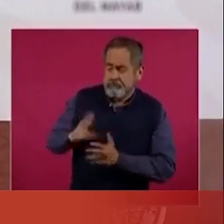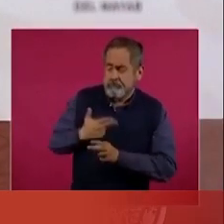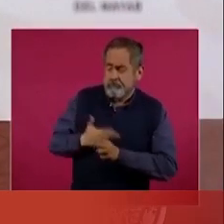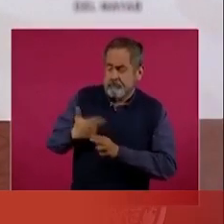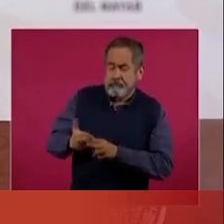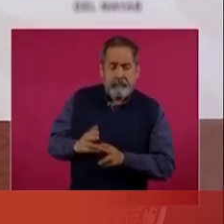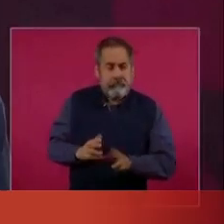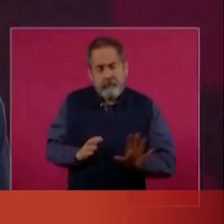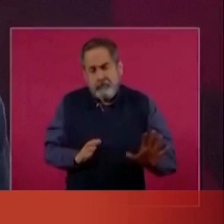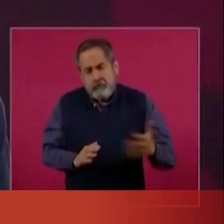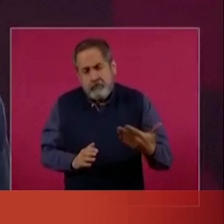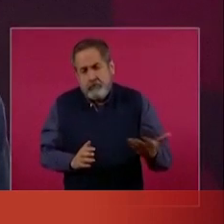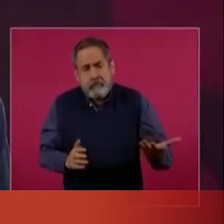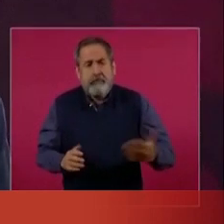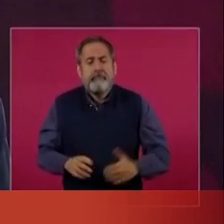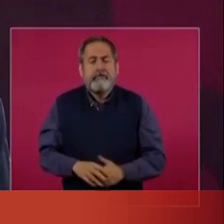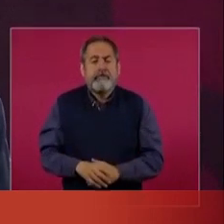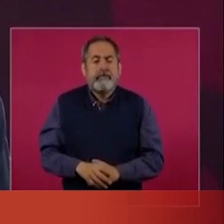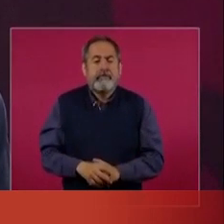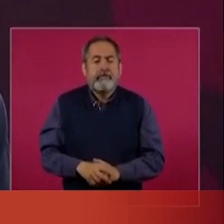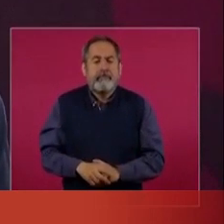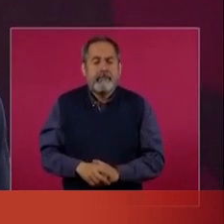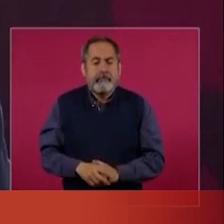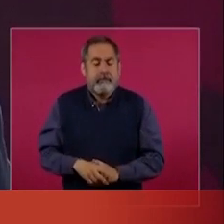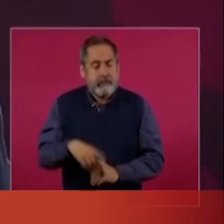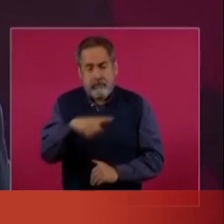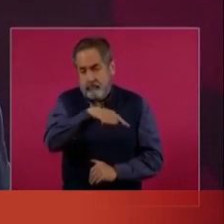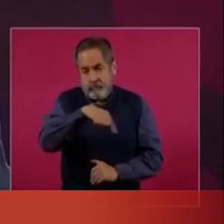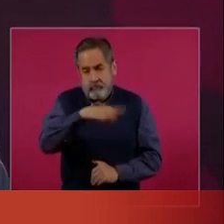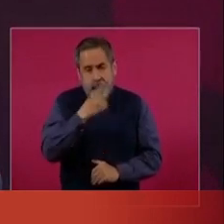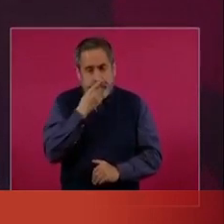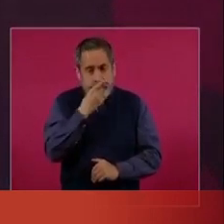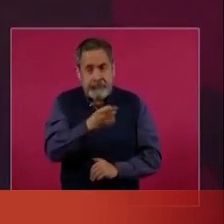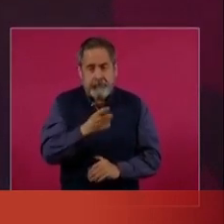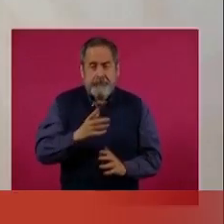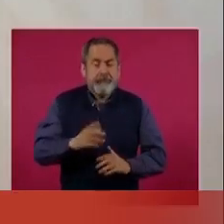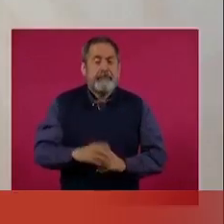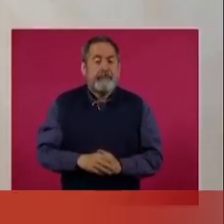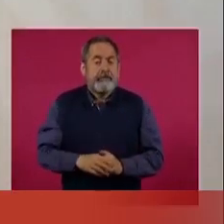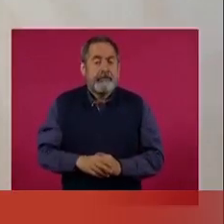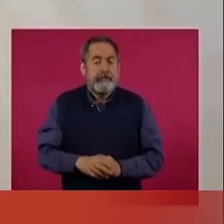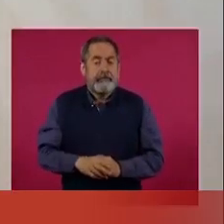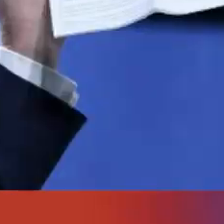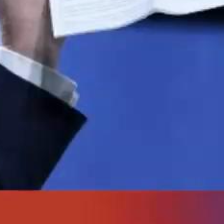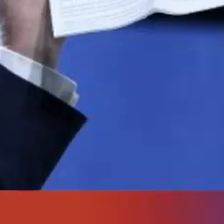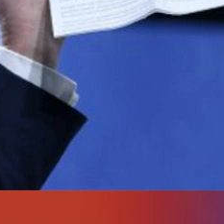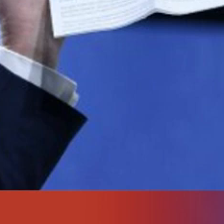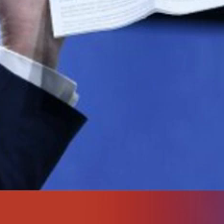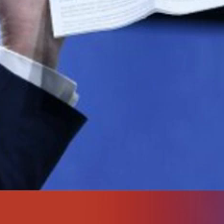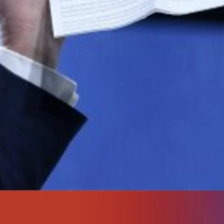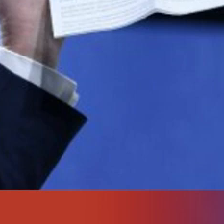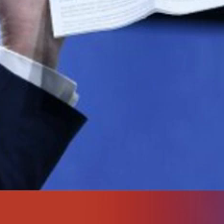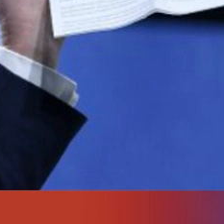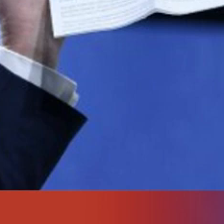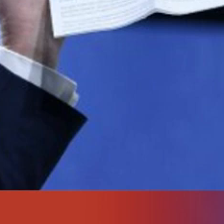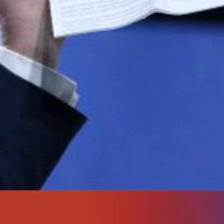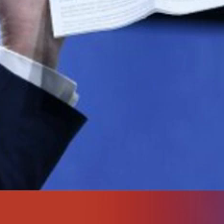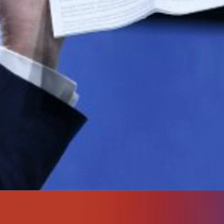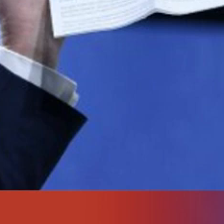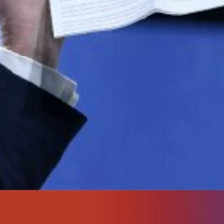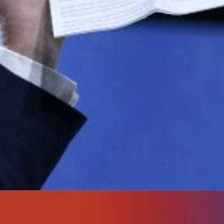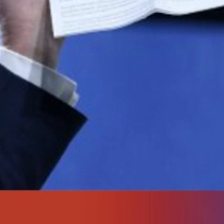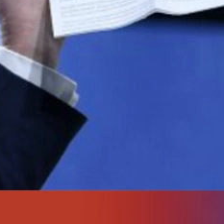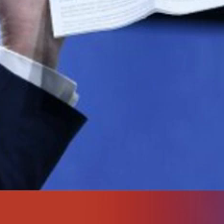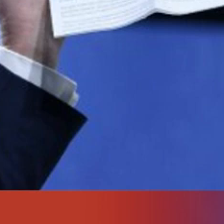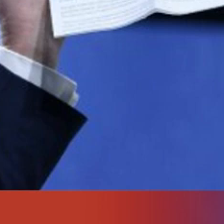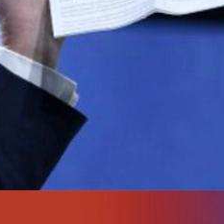后重新评估在墨西哥投资新的超级工厂。他这一说辞主要源于共和党总统候选